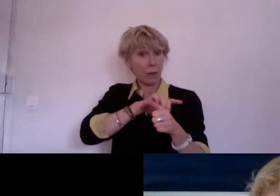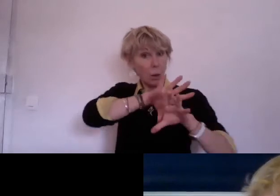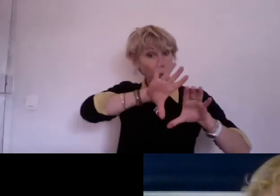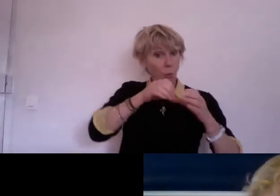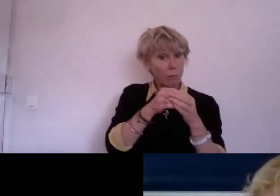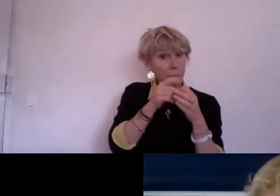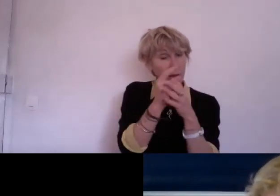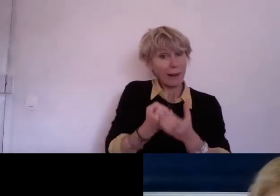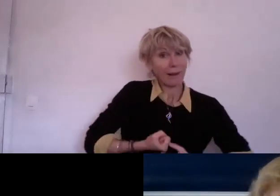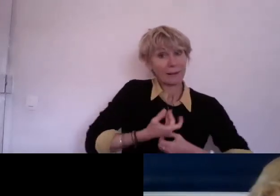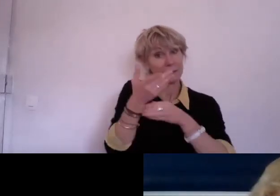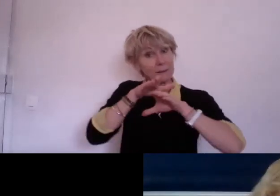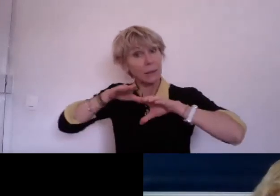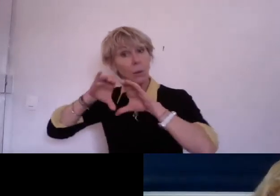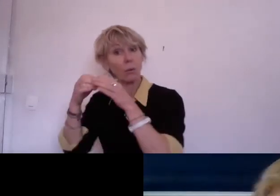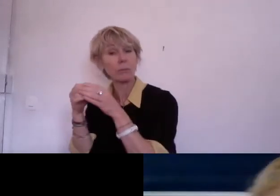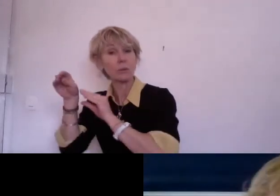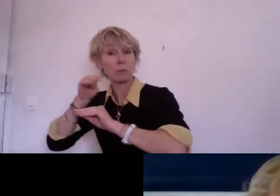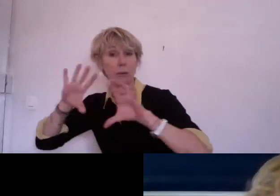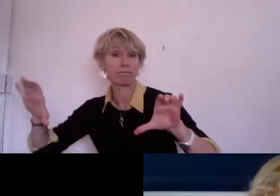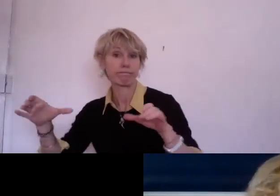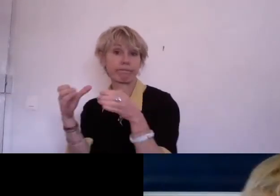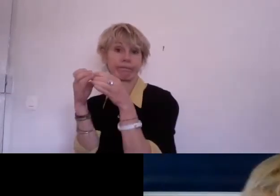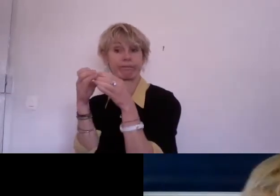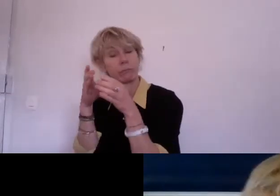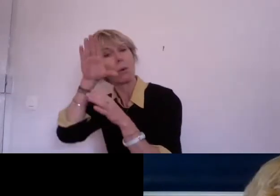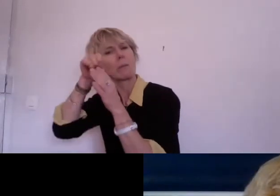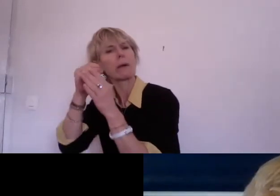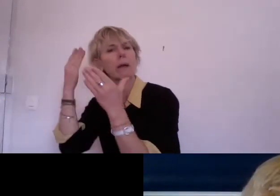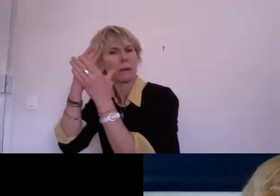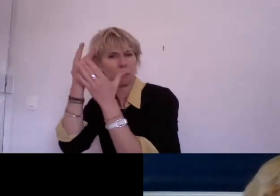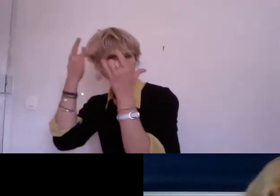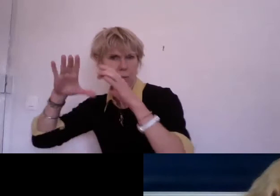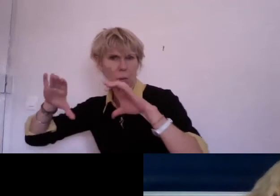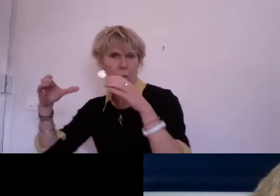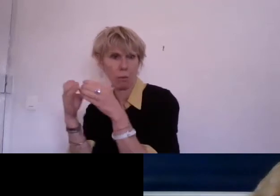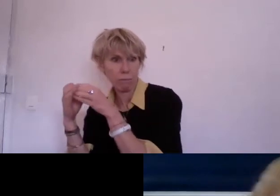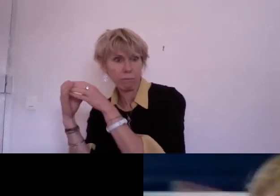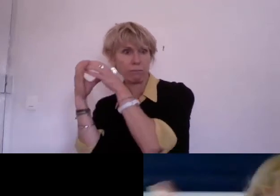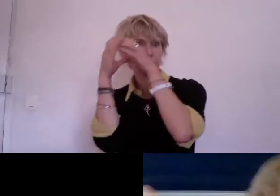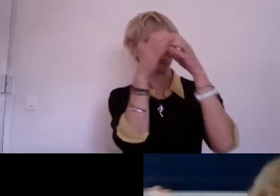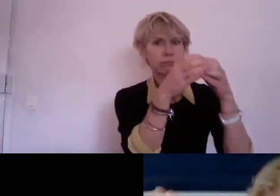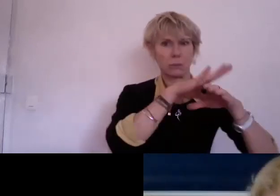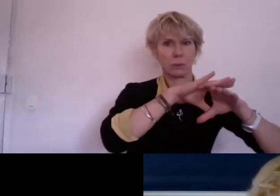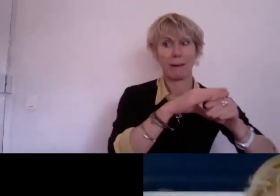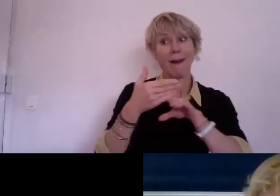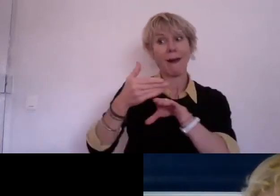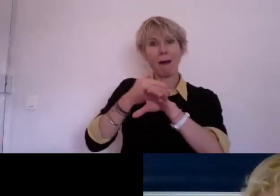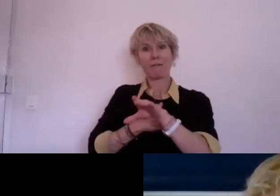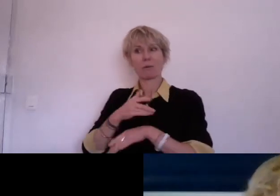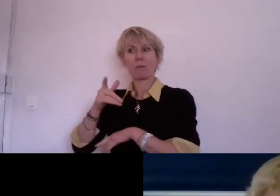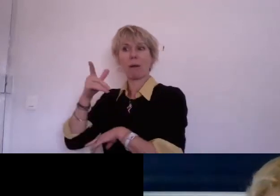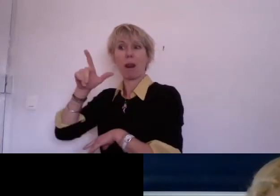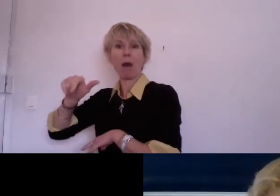et d'intervenants culturels. Et donc, jusqu'à présent, nous étions en présentiel. C'est un nouveau mot qui